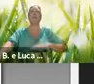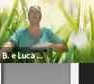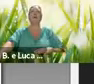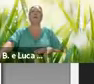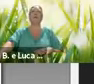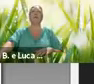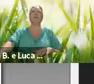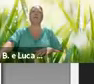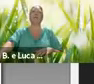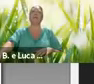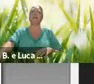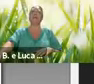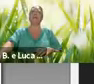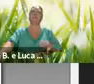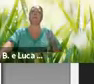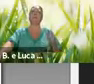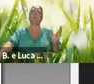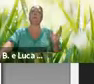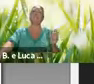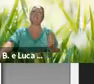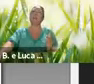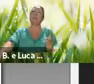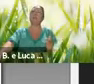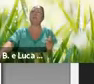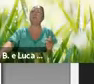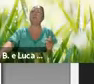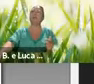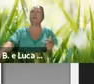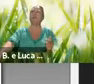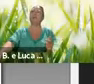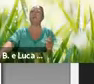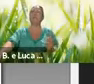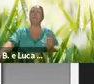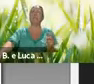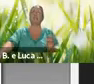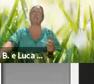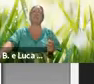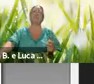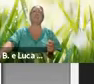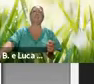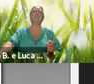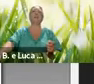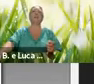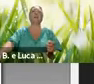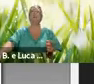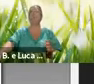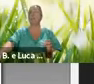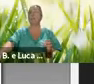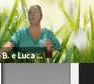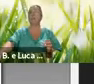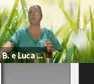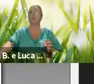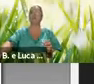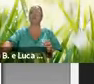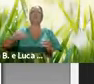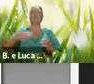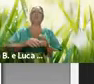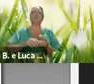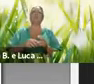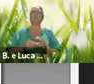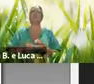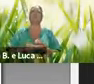Abbiamo quindi qui la tecnica del proprio pensiero? Domandò Ilario con interesse. Non